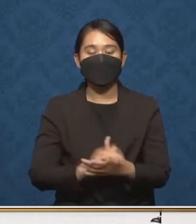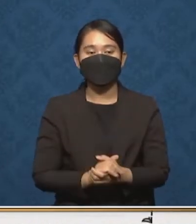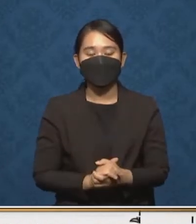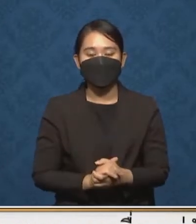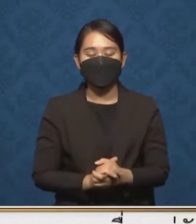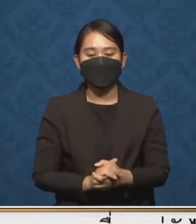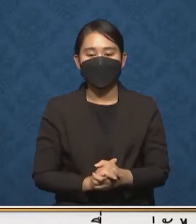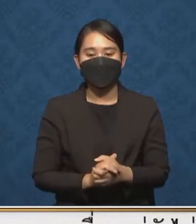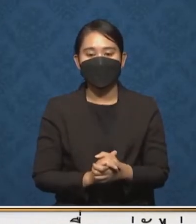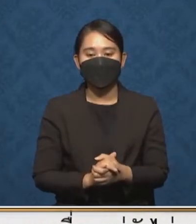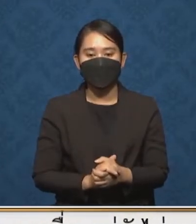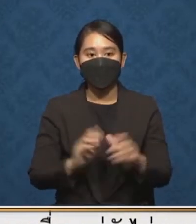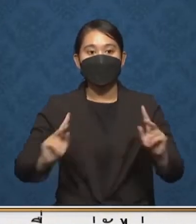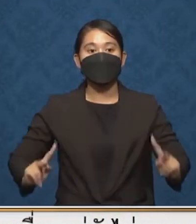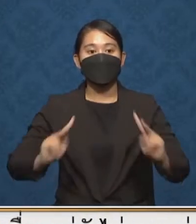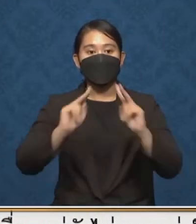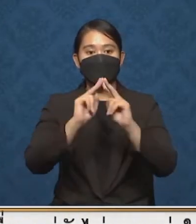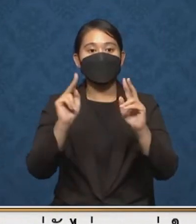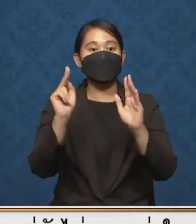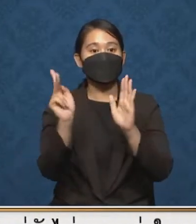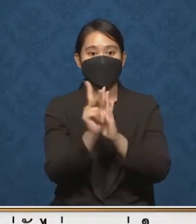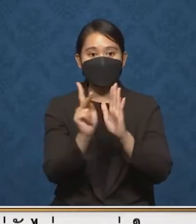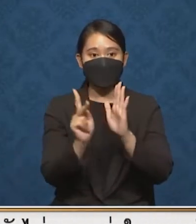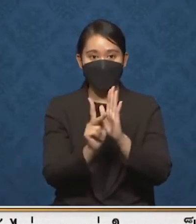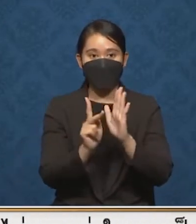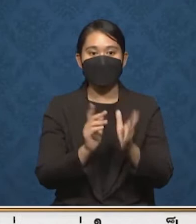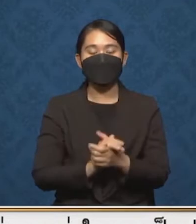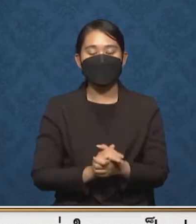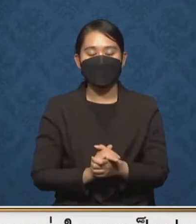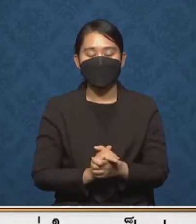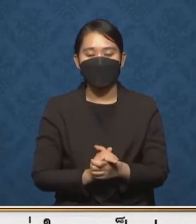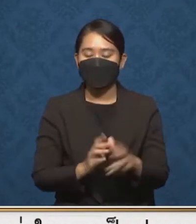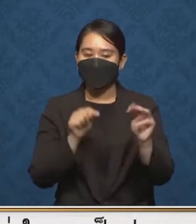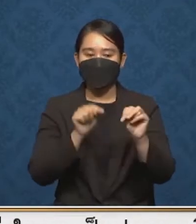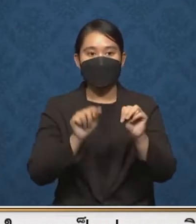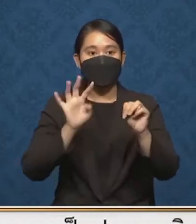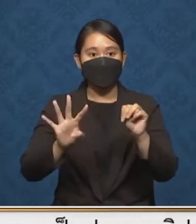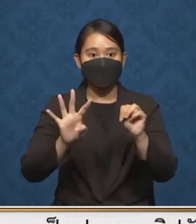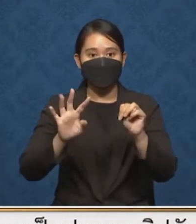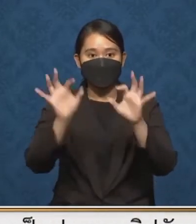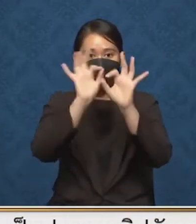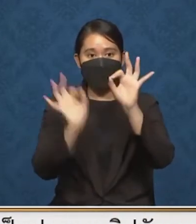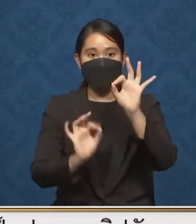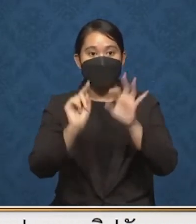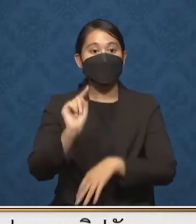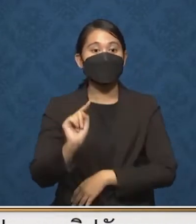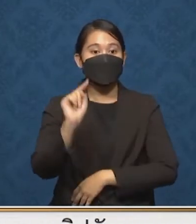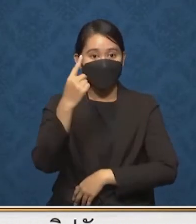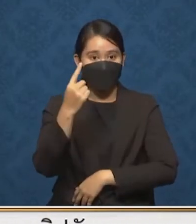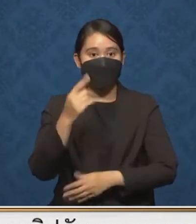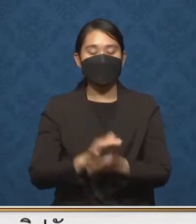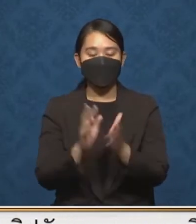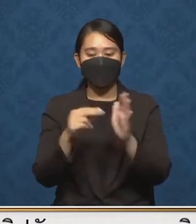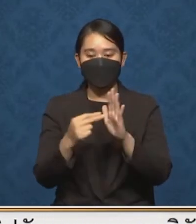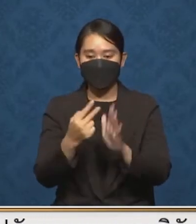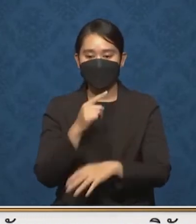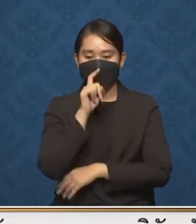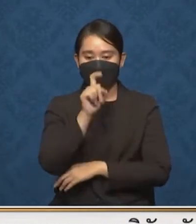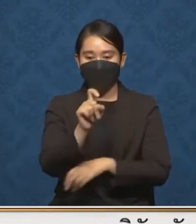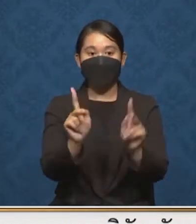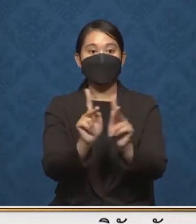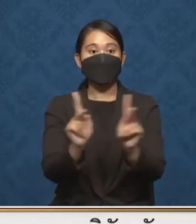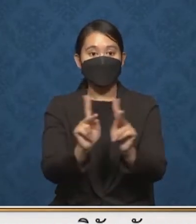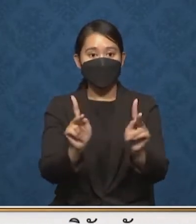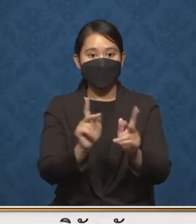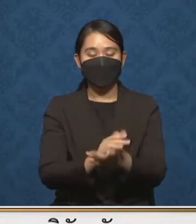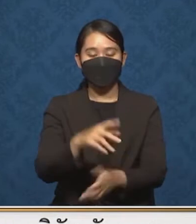ออกกฎกระทรวงที่นอกเหนือไปจากที่ระบุไว้ในมาตรา4ตอนต้นก็ต้องถามคณะกรรมการว่าในร่างพระรา